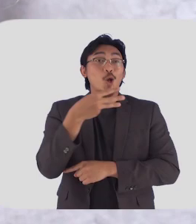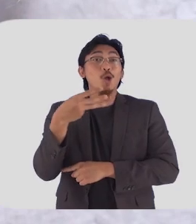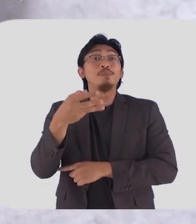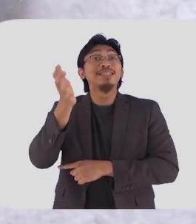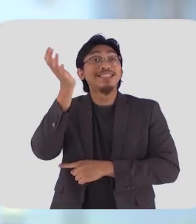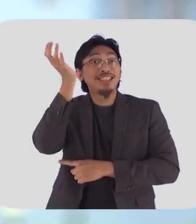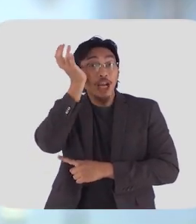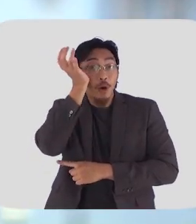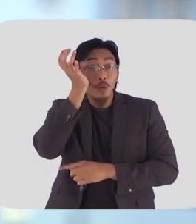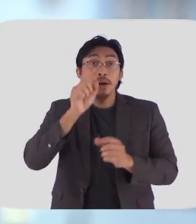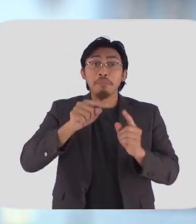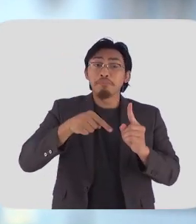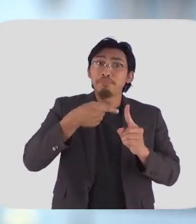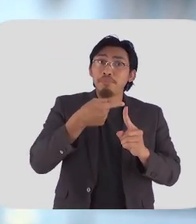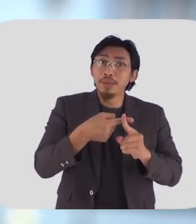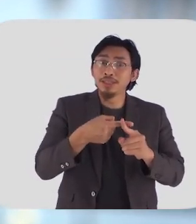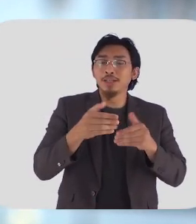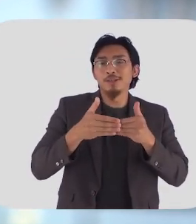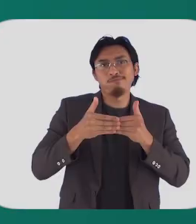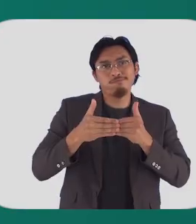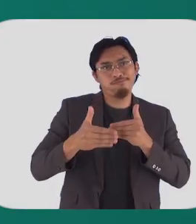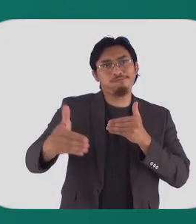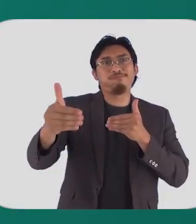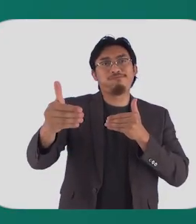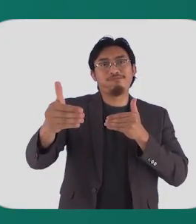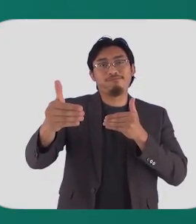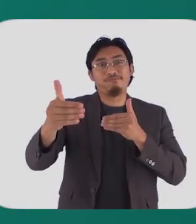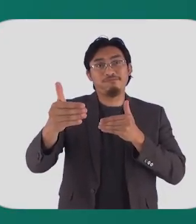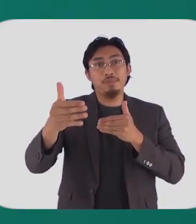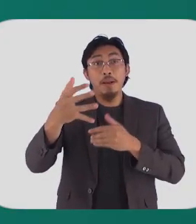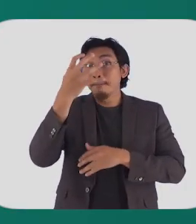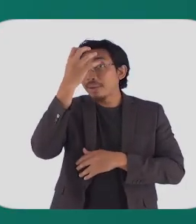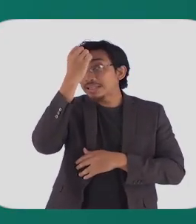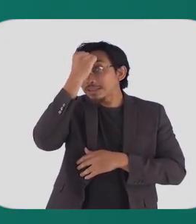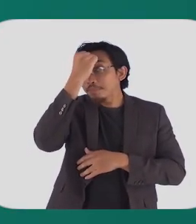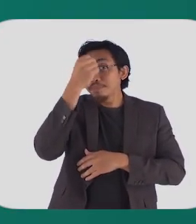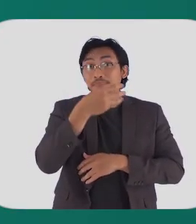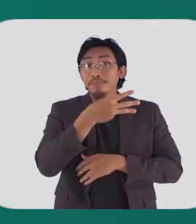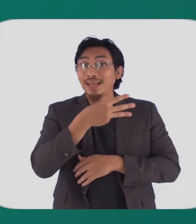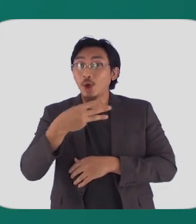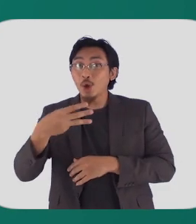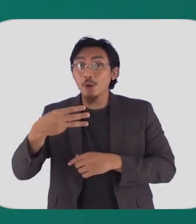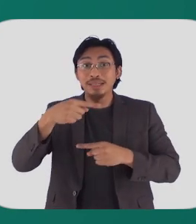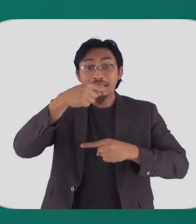ekonomi yang hijau dan berkesinambungan. Berdasarkan prinsip ekonomi sirkular,